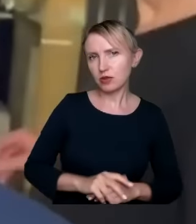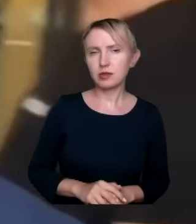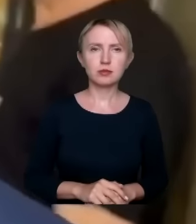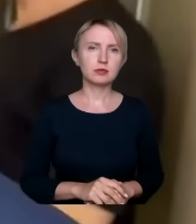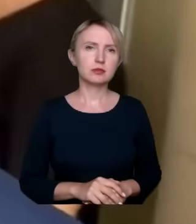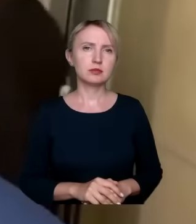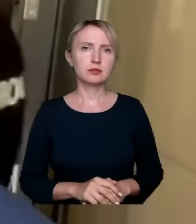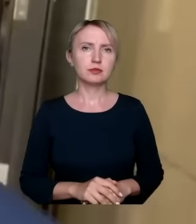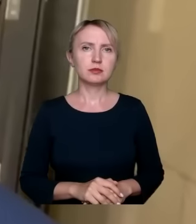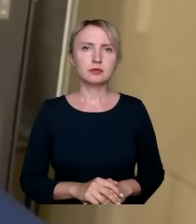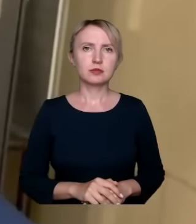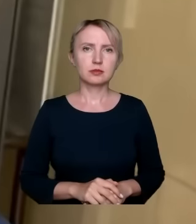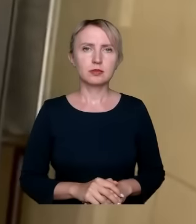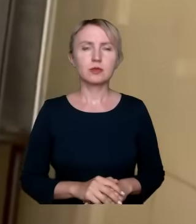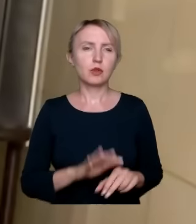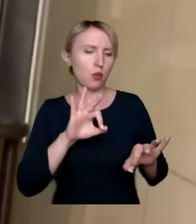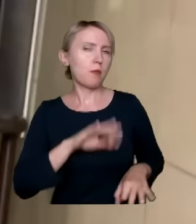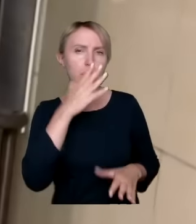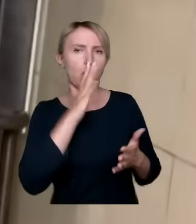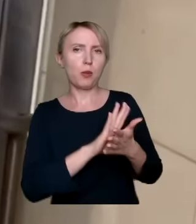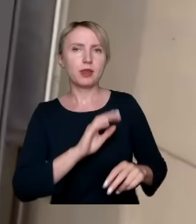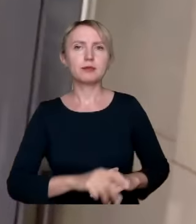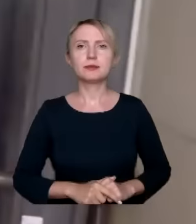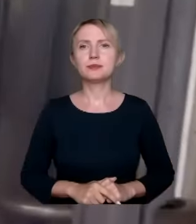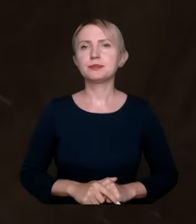Panie prokuratorze znaczy to jest pana zdanie.